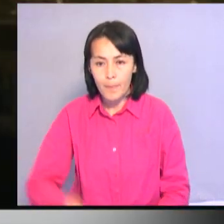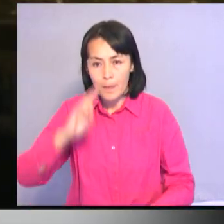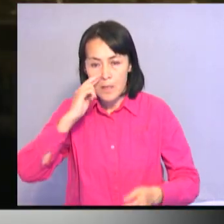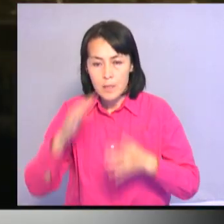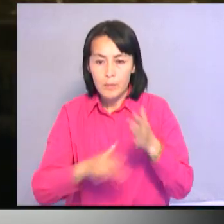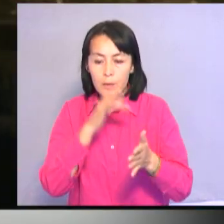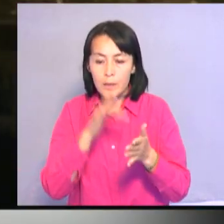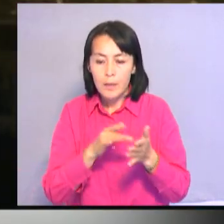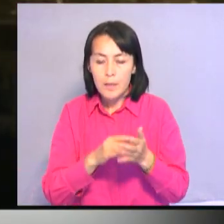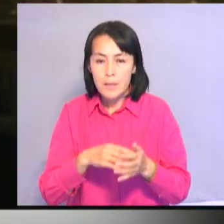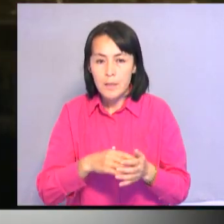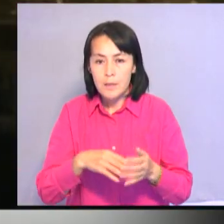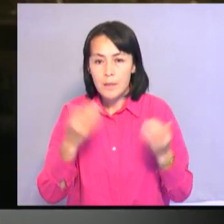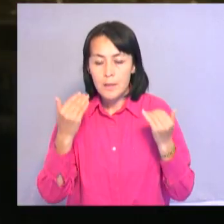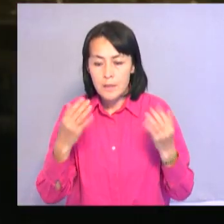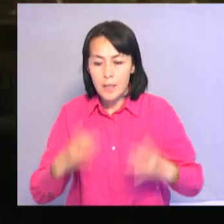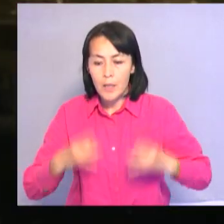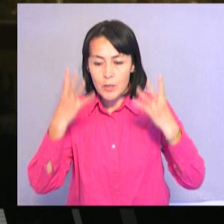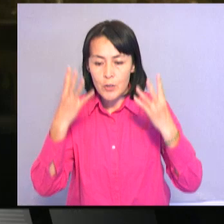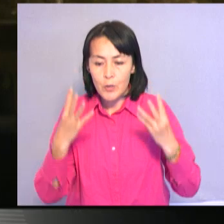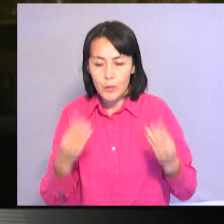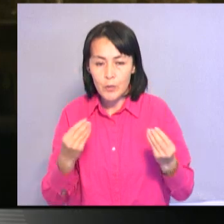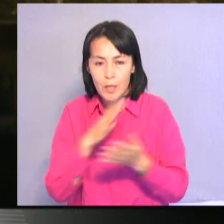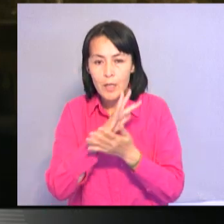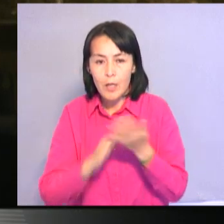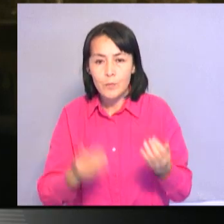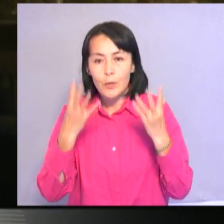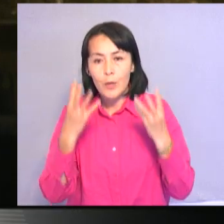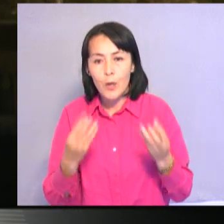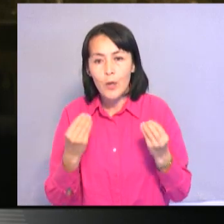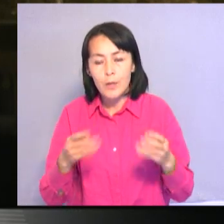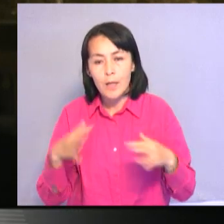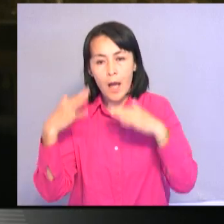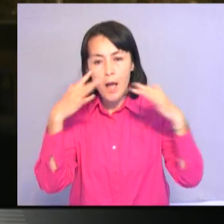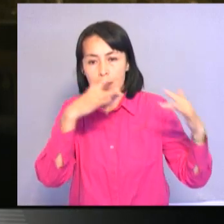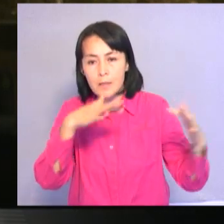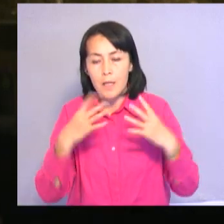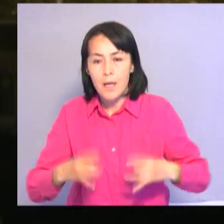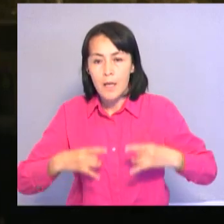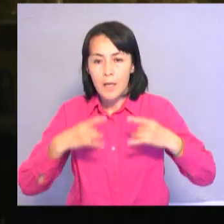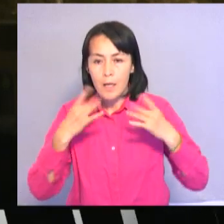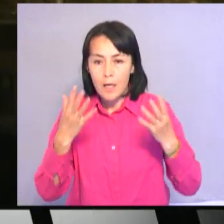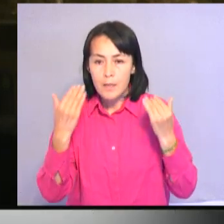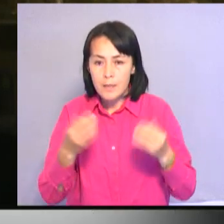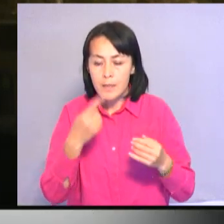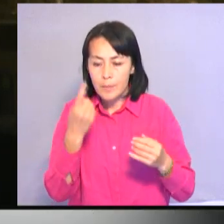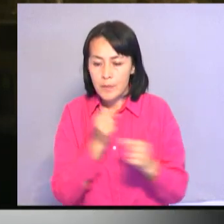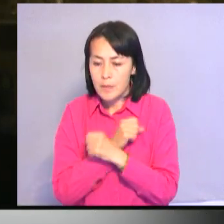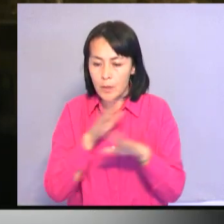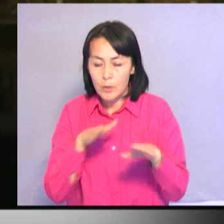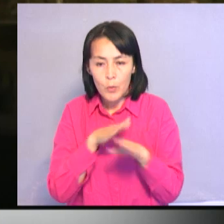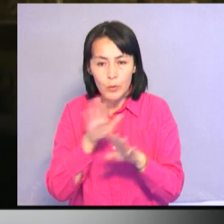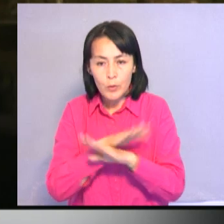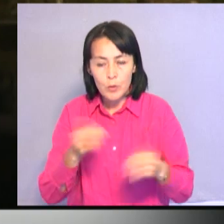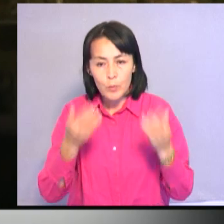Шымкент қаласында Шымқала кештері науқан аясында концертте жалғасуда. Бүгін кезекті ашық аспан астындағы концерт әдеттегідей бір саябақта ғана өткен